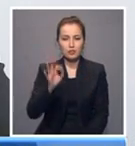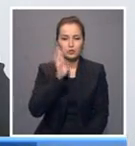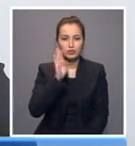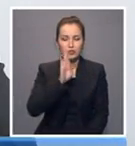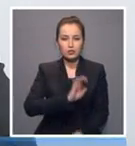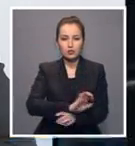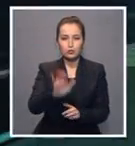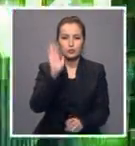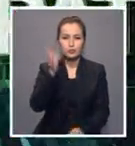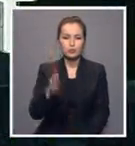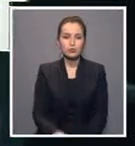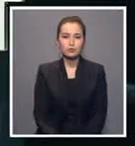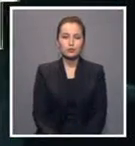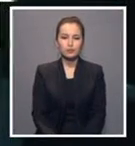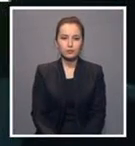жайылады.